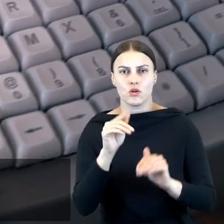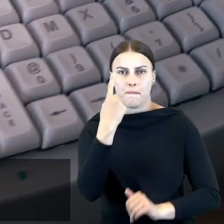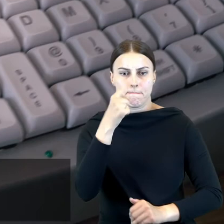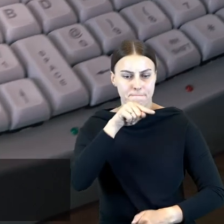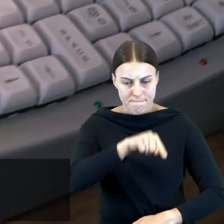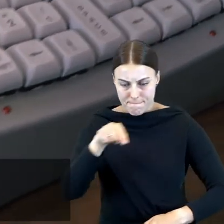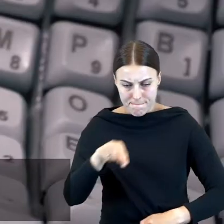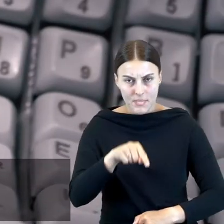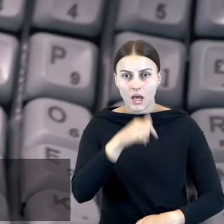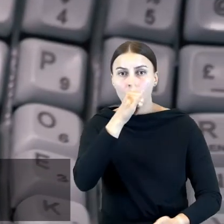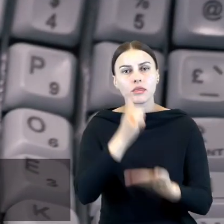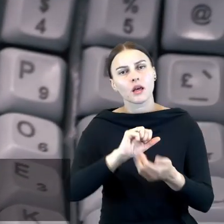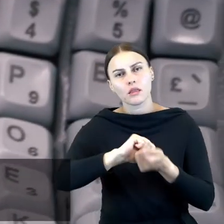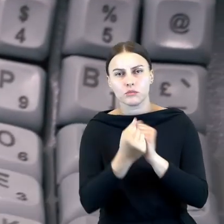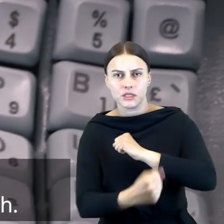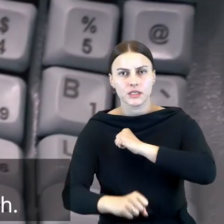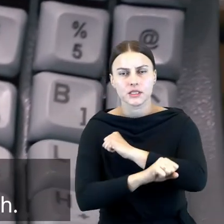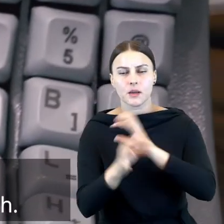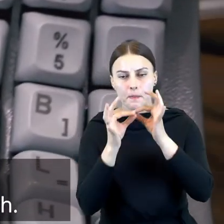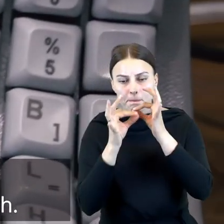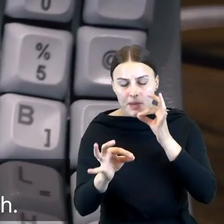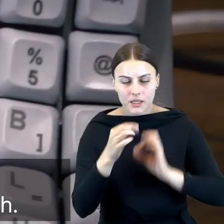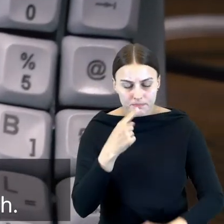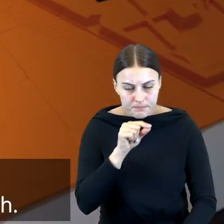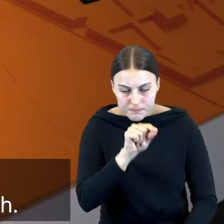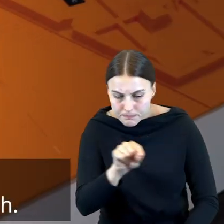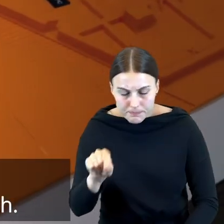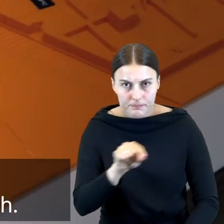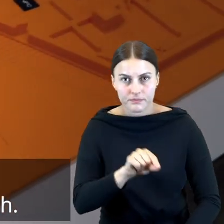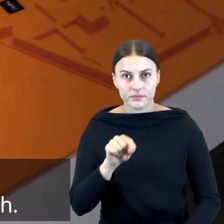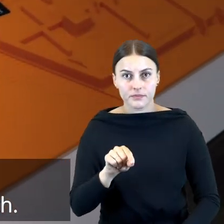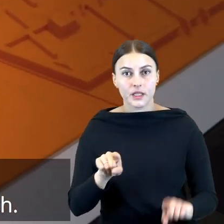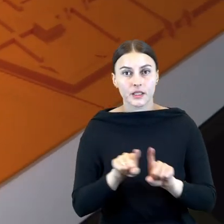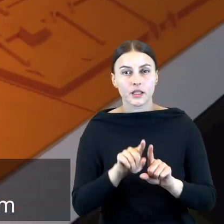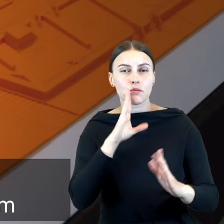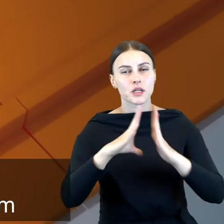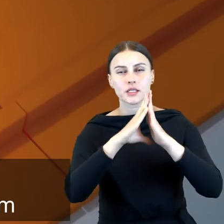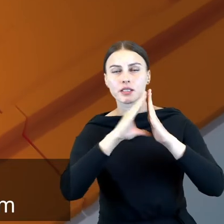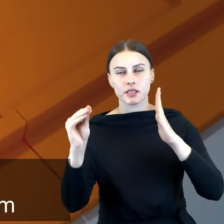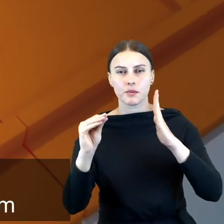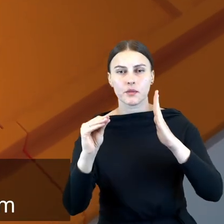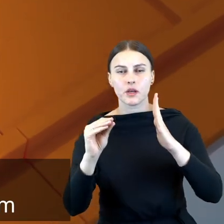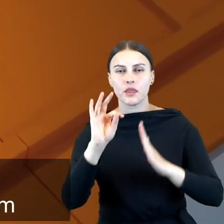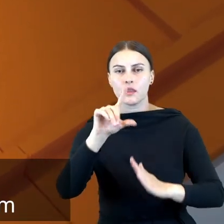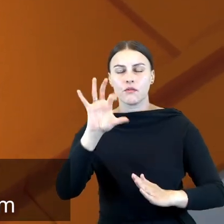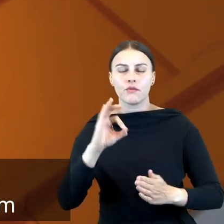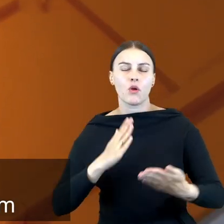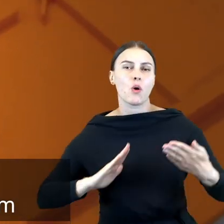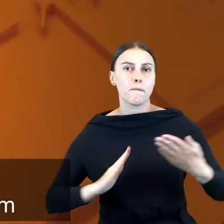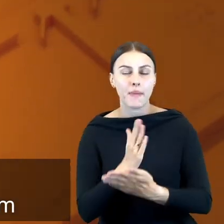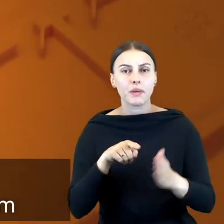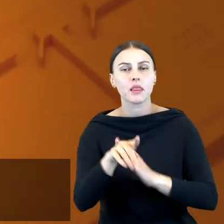jednym palcem lub nie używają w ogóle rąk do pisania i piszą patyczkiem, który umieszczają w ustach. Prototyp tyflomapy, która